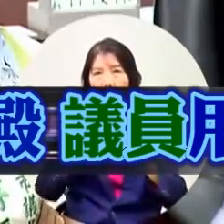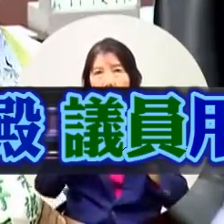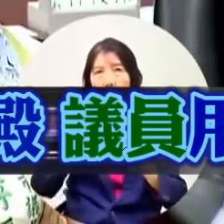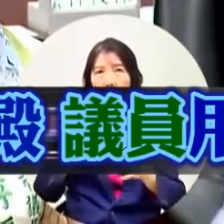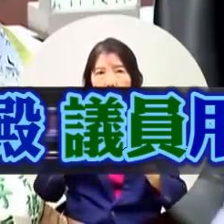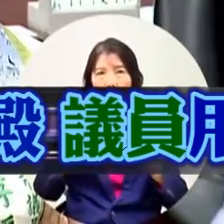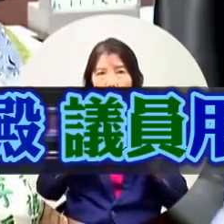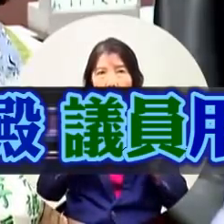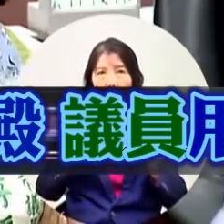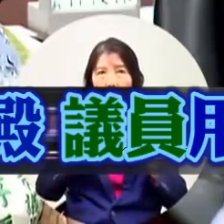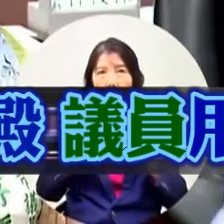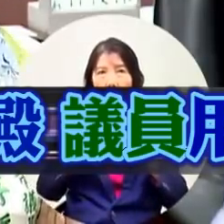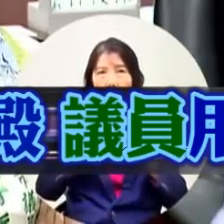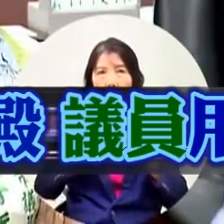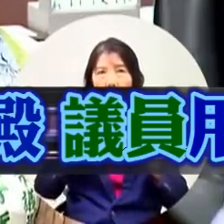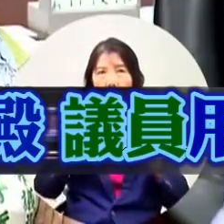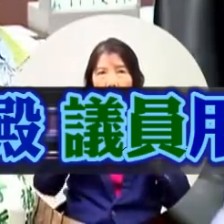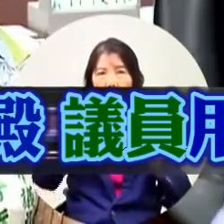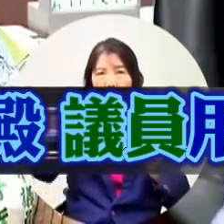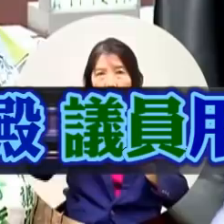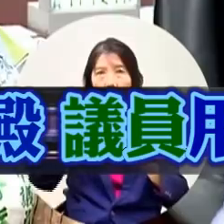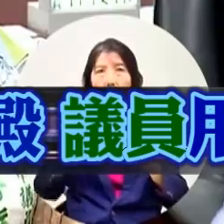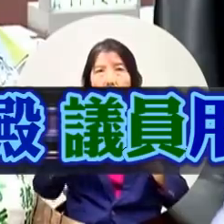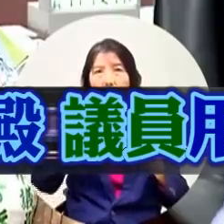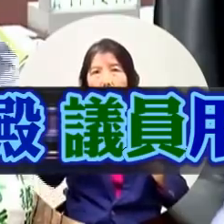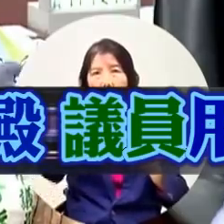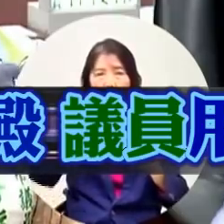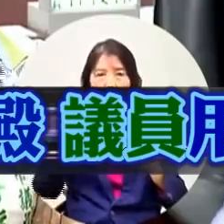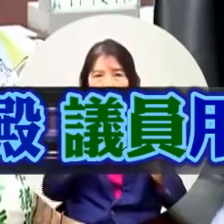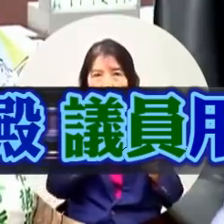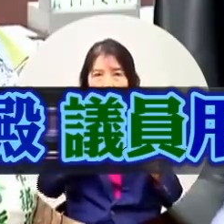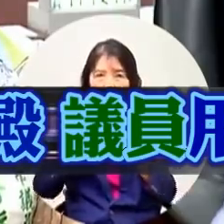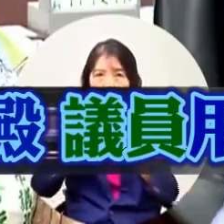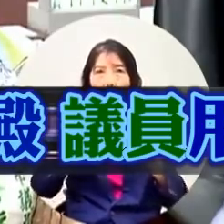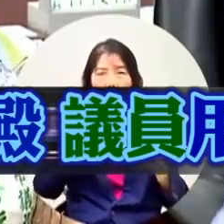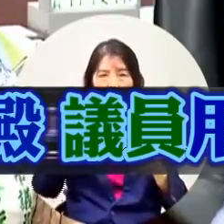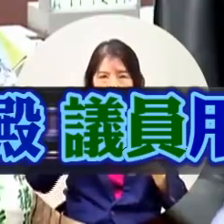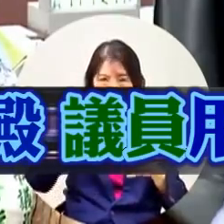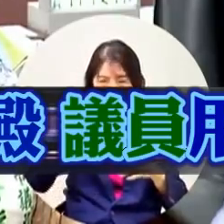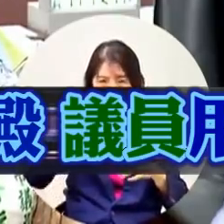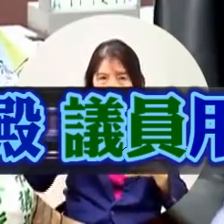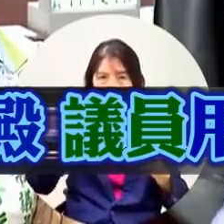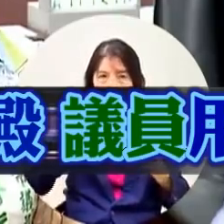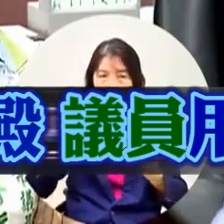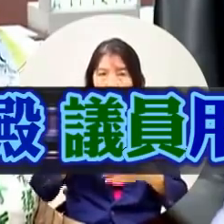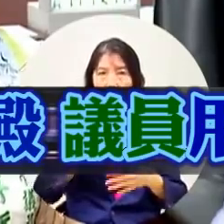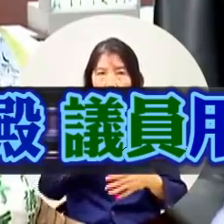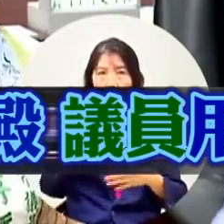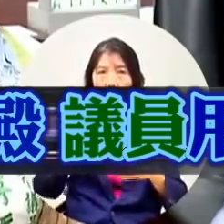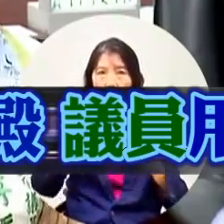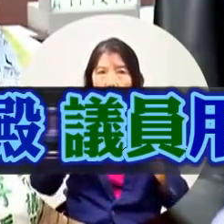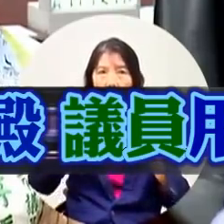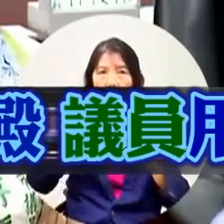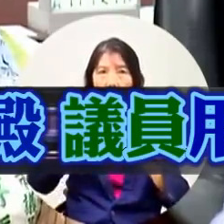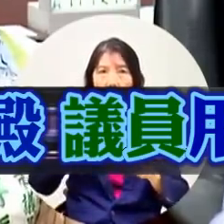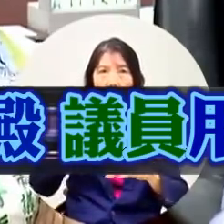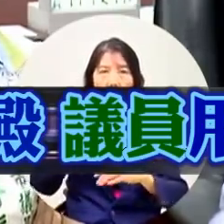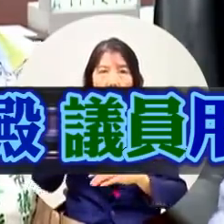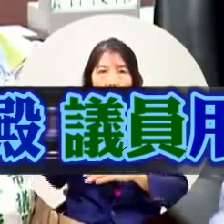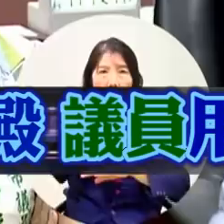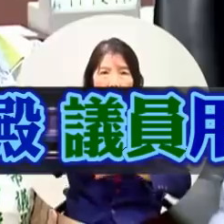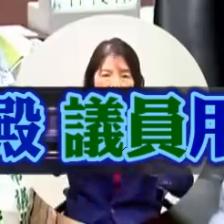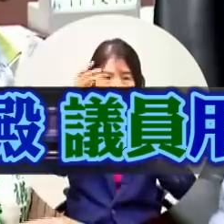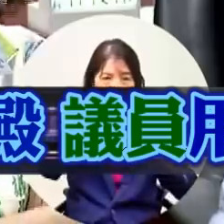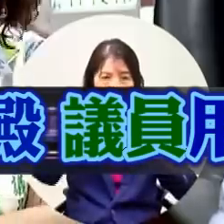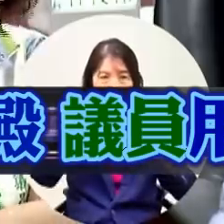市长在上个礼拜经过大家的询打之后，很非常熟悉议题。那我们看一下这新闻报道，这新闻说呢，